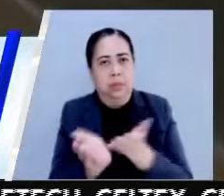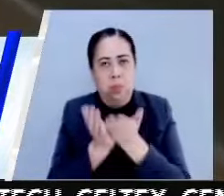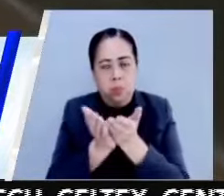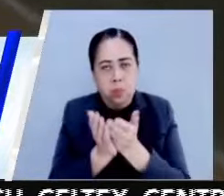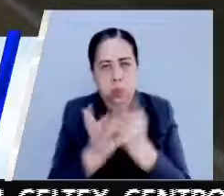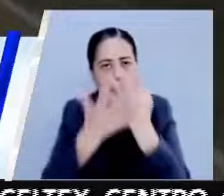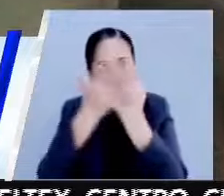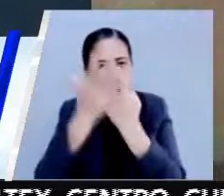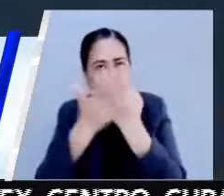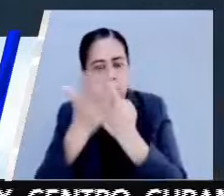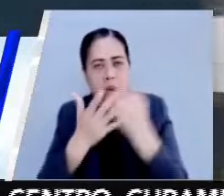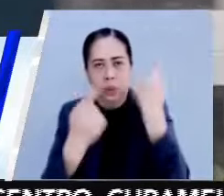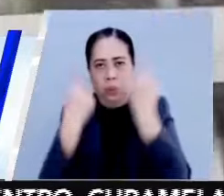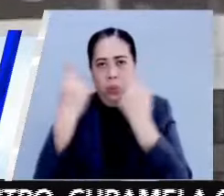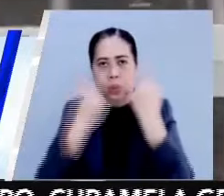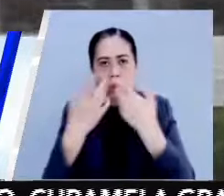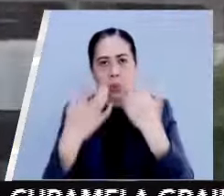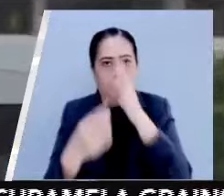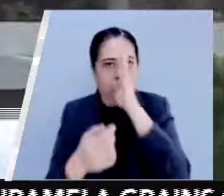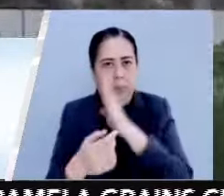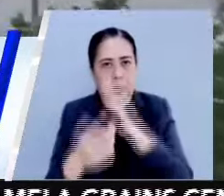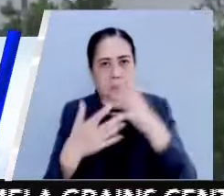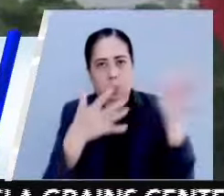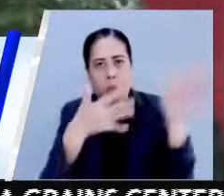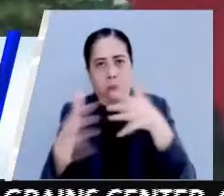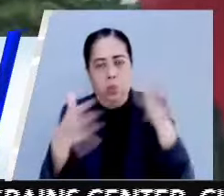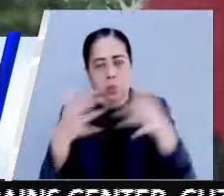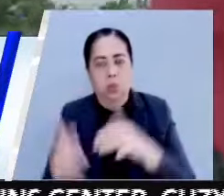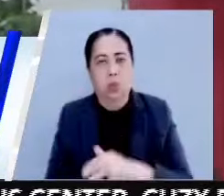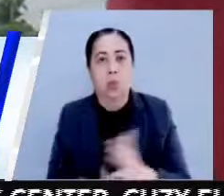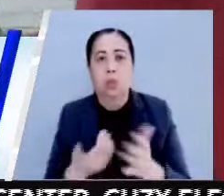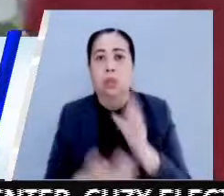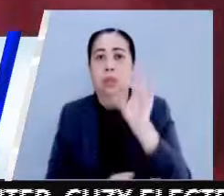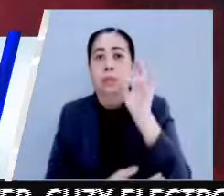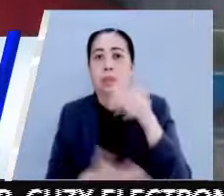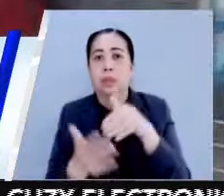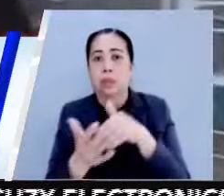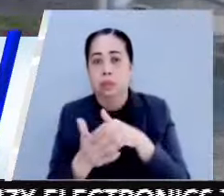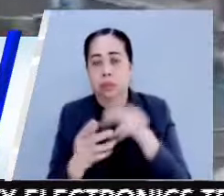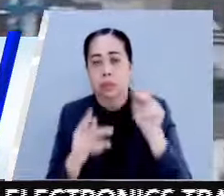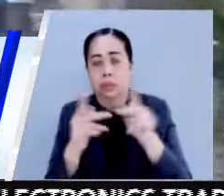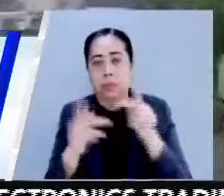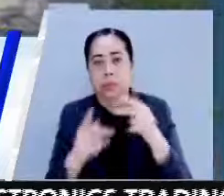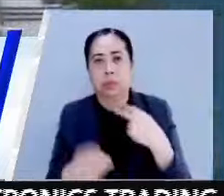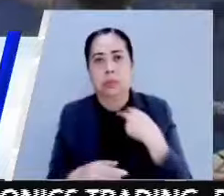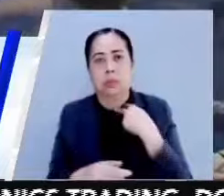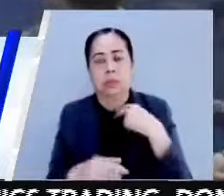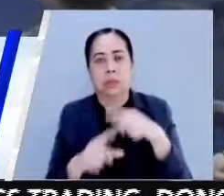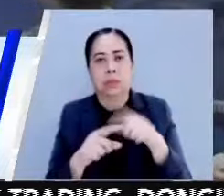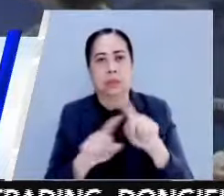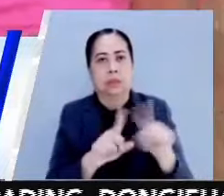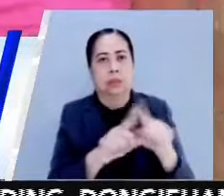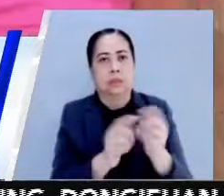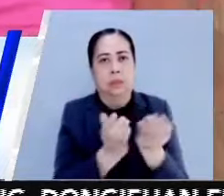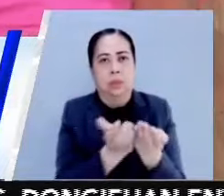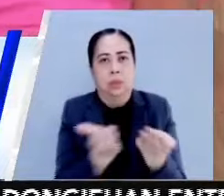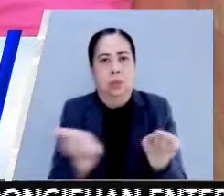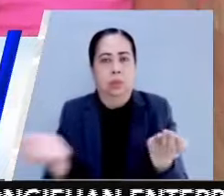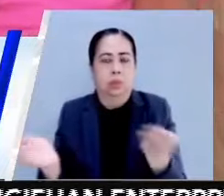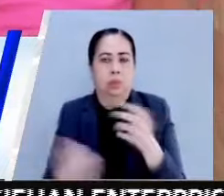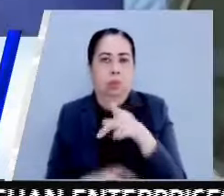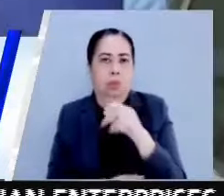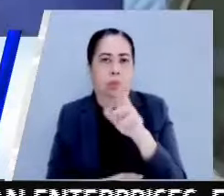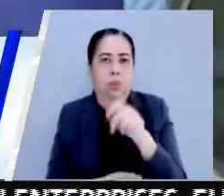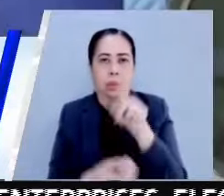masira ng hangin. Mahigit 7,000 pasahero naman ang stranded sa 14 na pantalan sa bansa. Kinansela ng Philippine